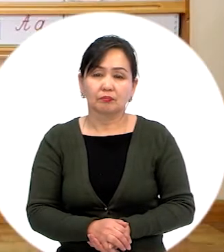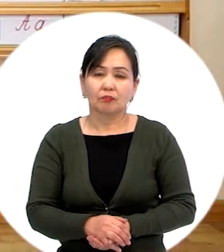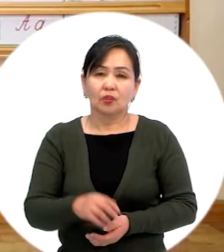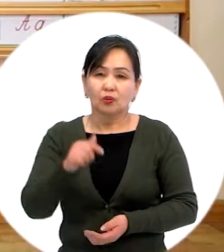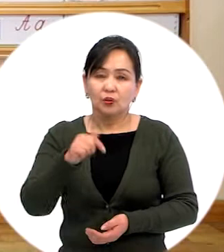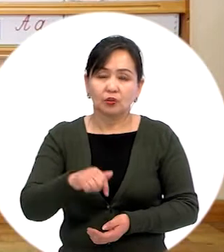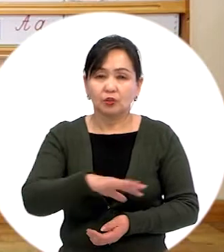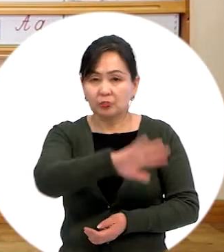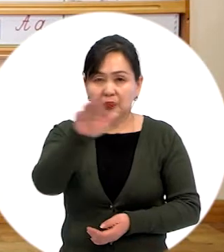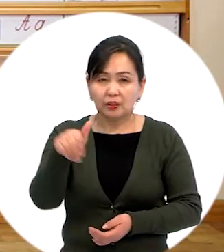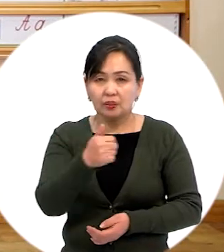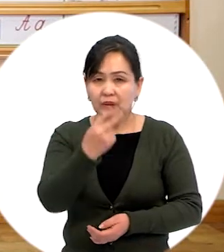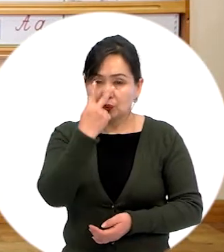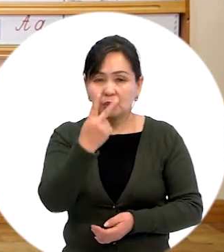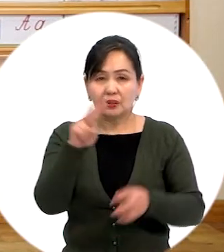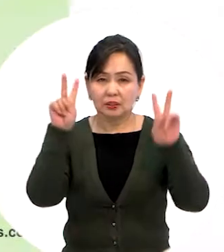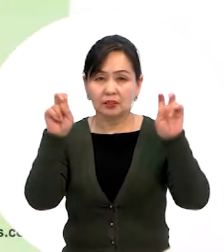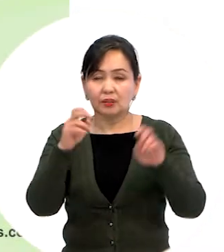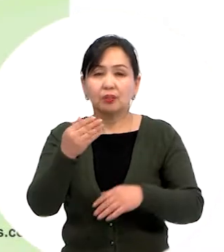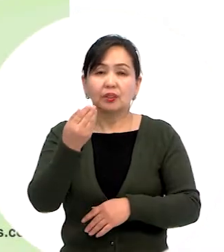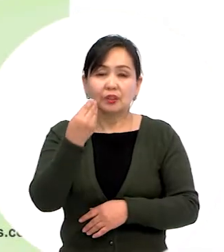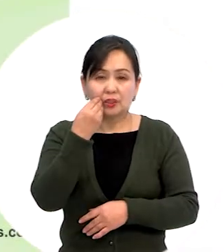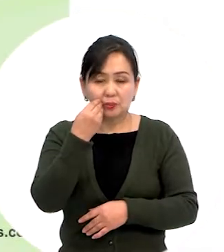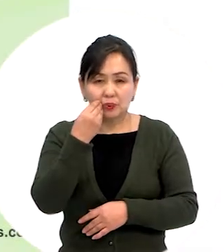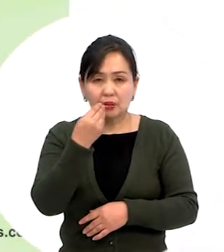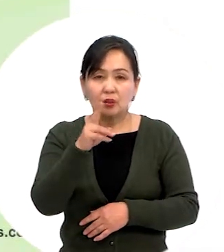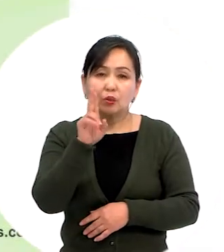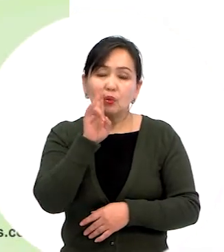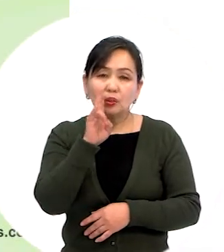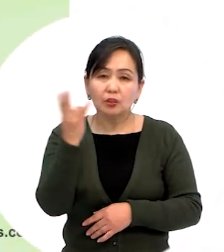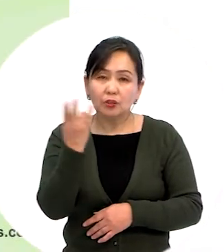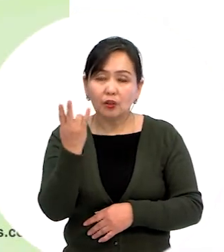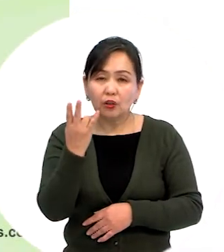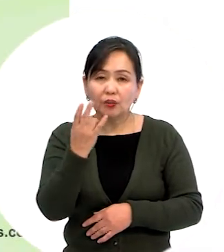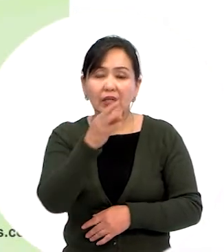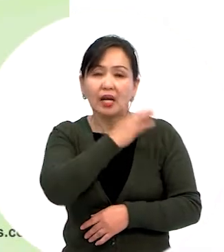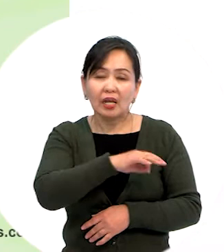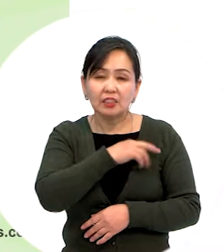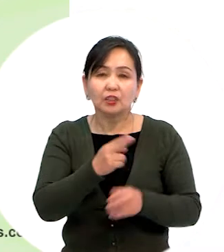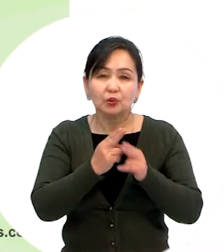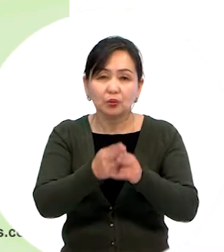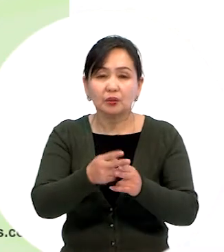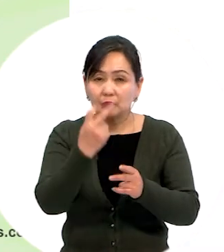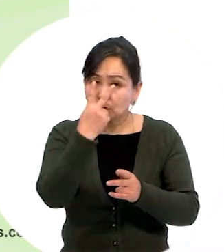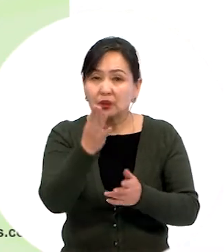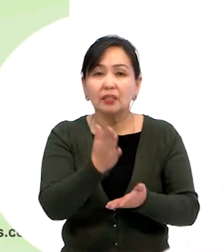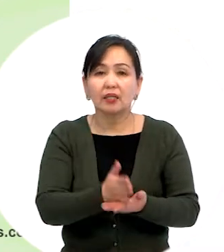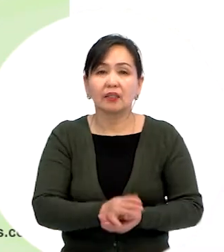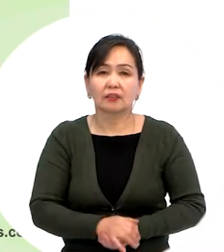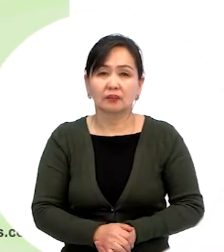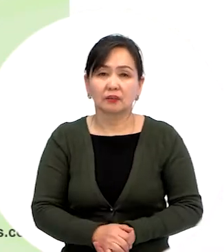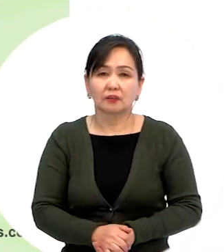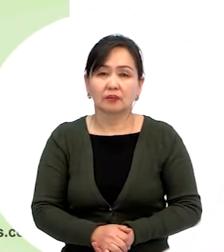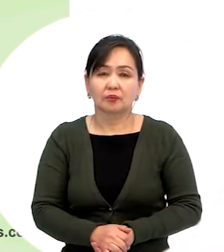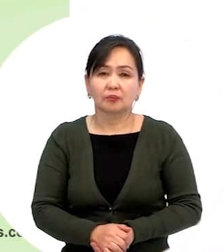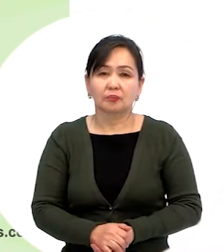За, тэгвэл өнөөдрийн бидний үзэх сэдэв бол жимс хүнсний ногооны ашиг шимийн талаар үзэх юм байна.